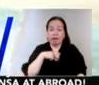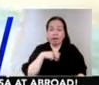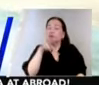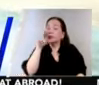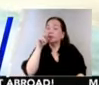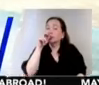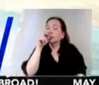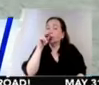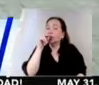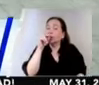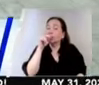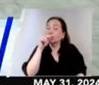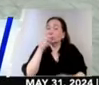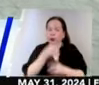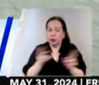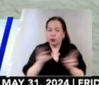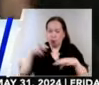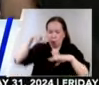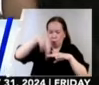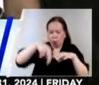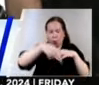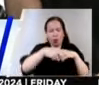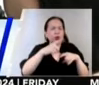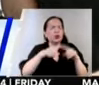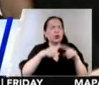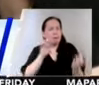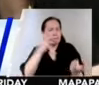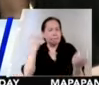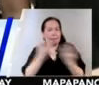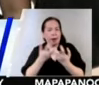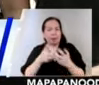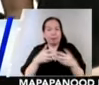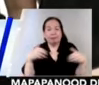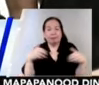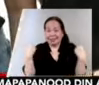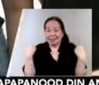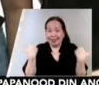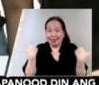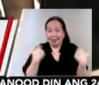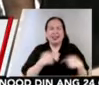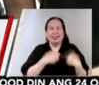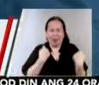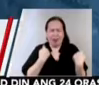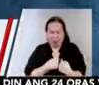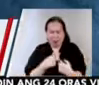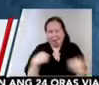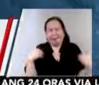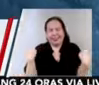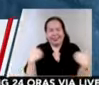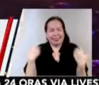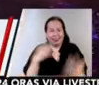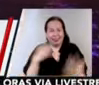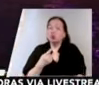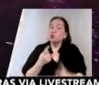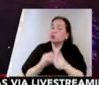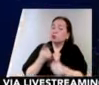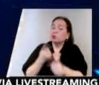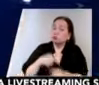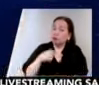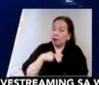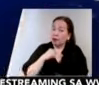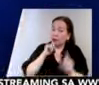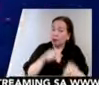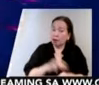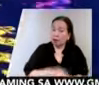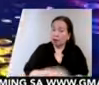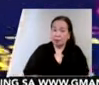Talagang perfect sa mga young and young at heart. First time ko lang po makarating at makakapunta sa ganitong lugar po eh. But wait, there's more! Dahil